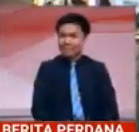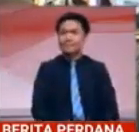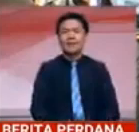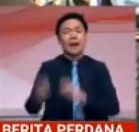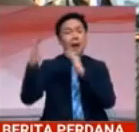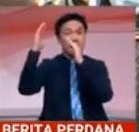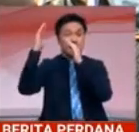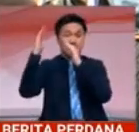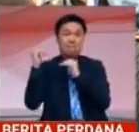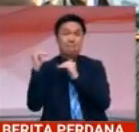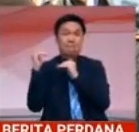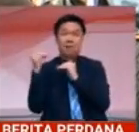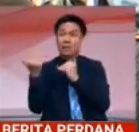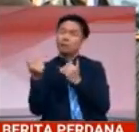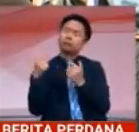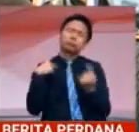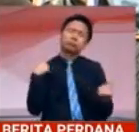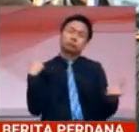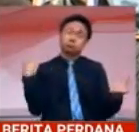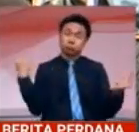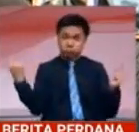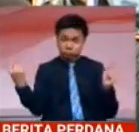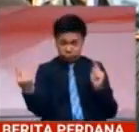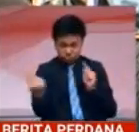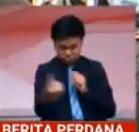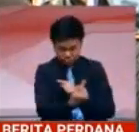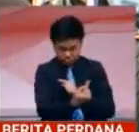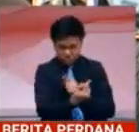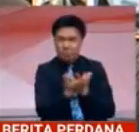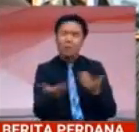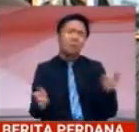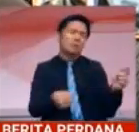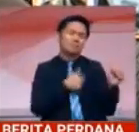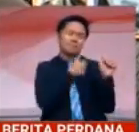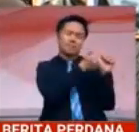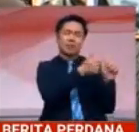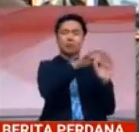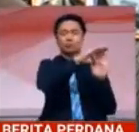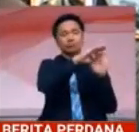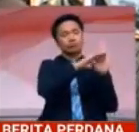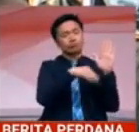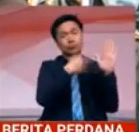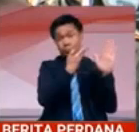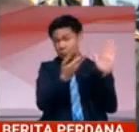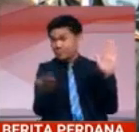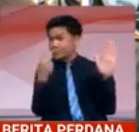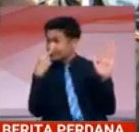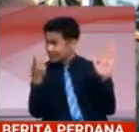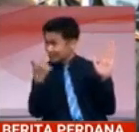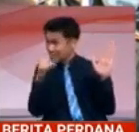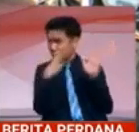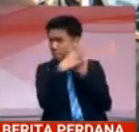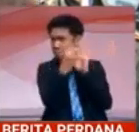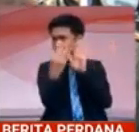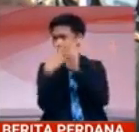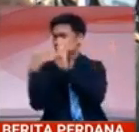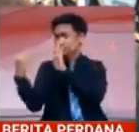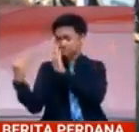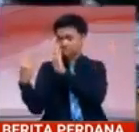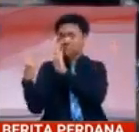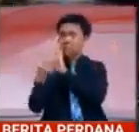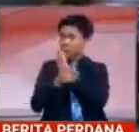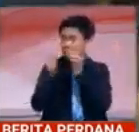is a new norm life that we are following the procedure for everyone to see, then there's a